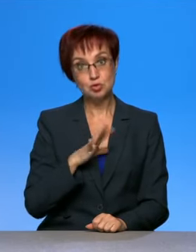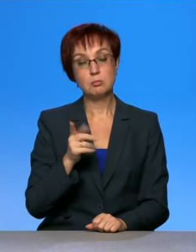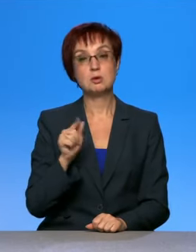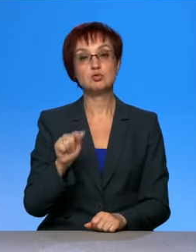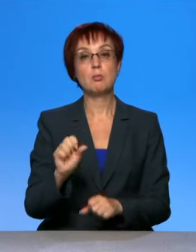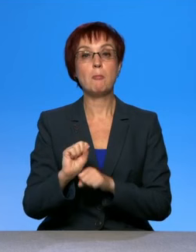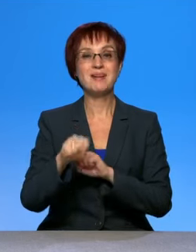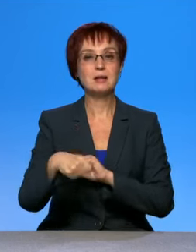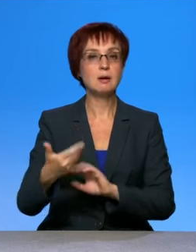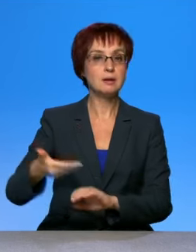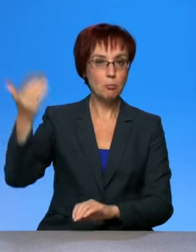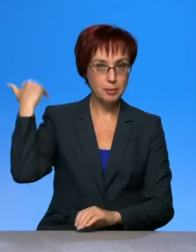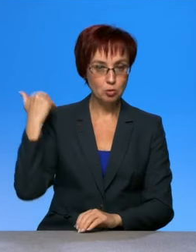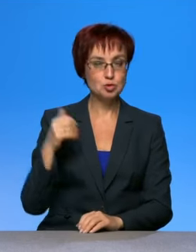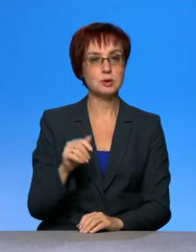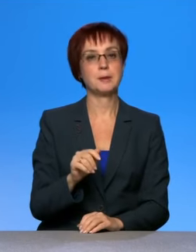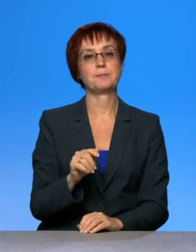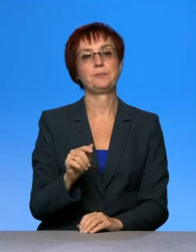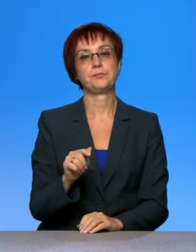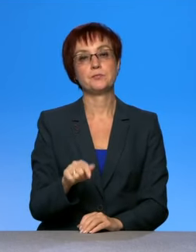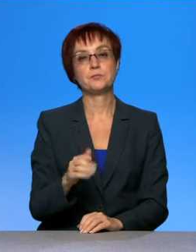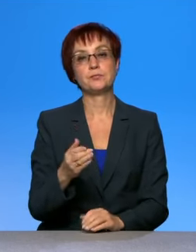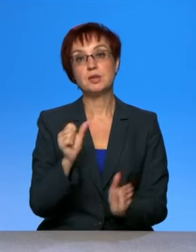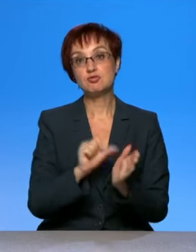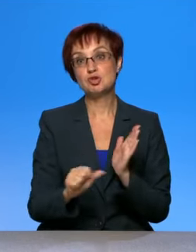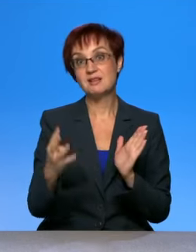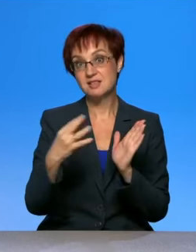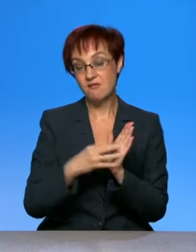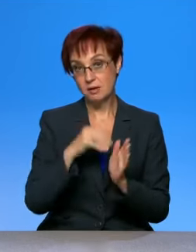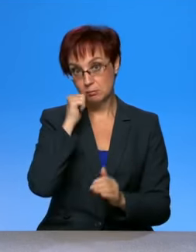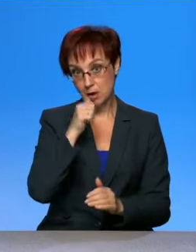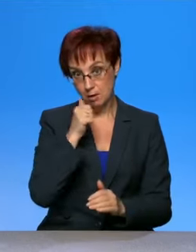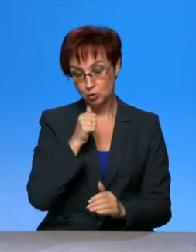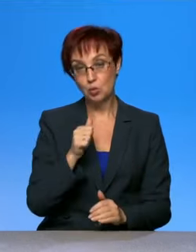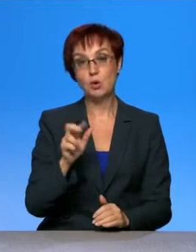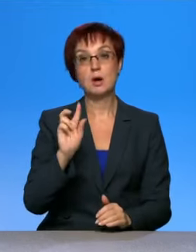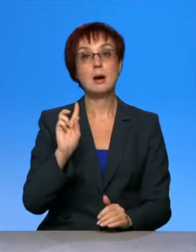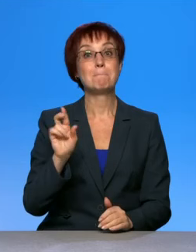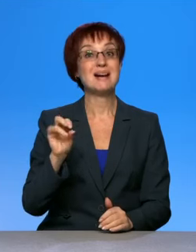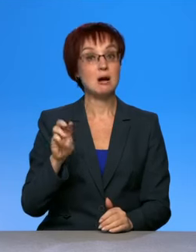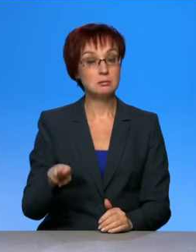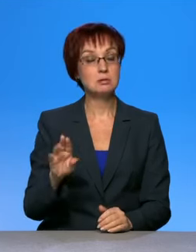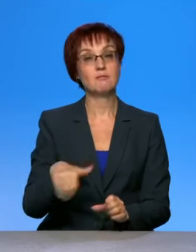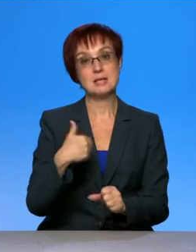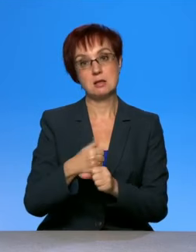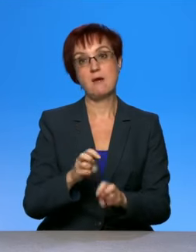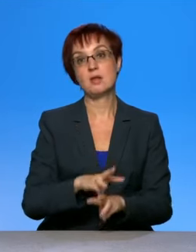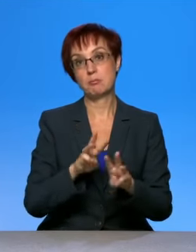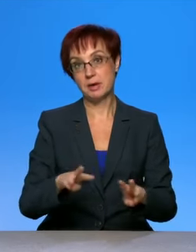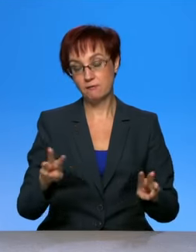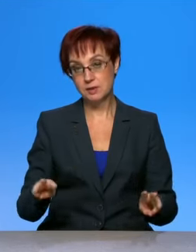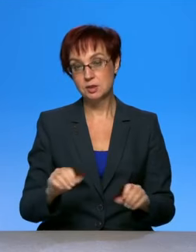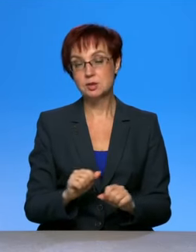соро дем году была Федеративная Республика создана в сть дем он возглавил Правительство что он сделал это имело